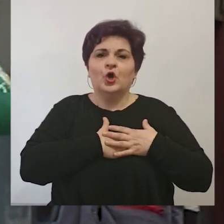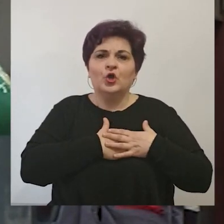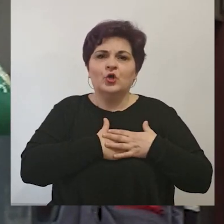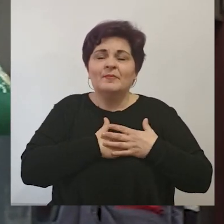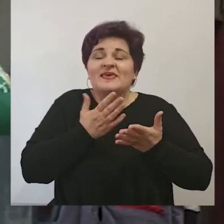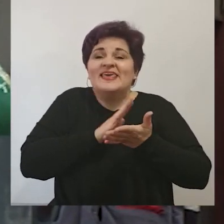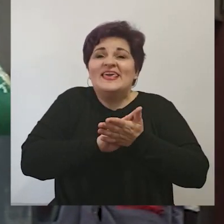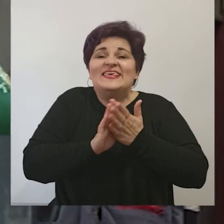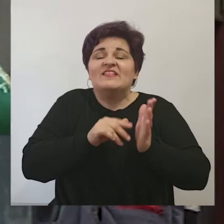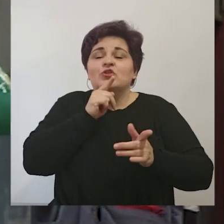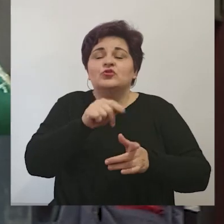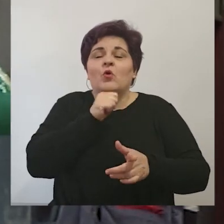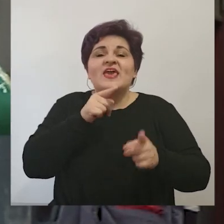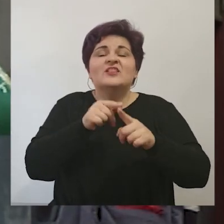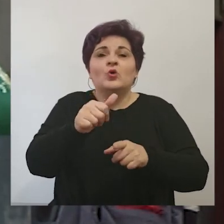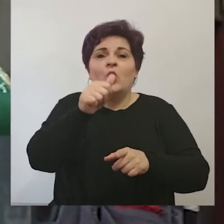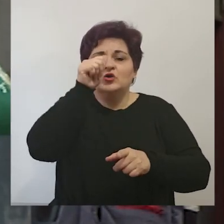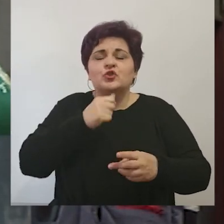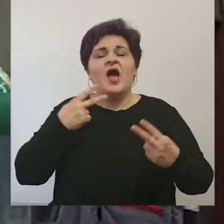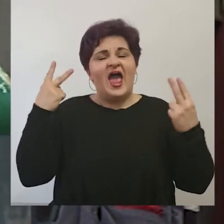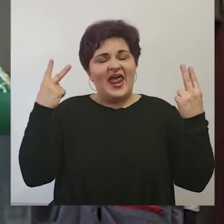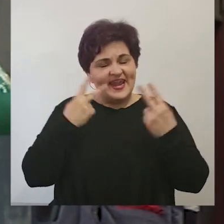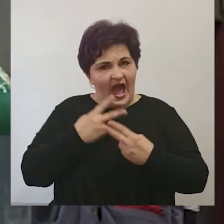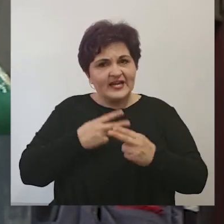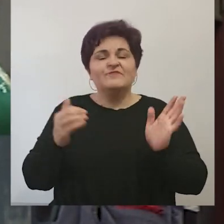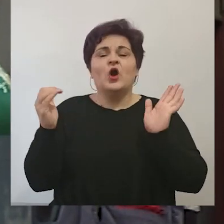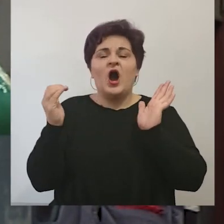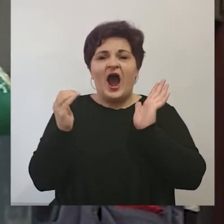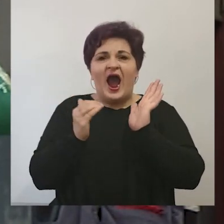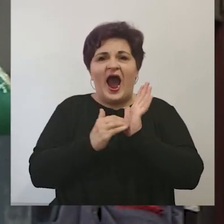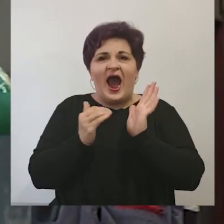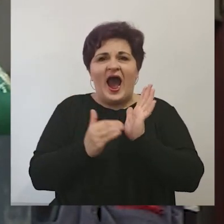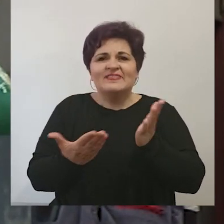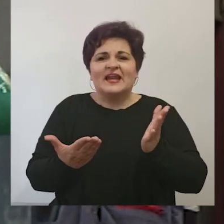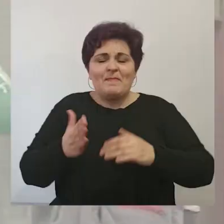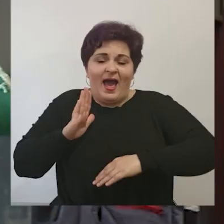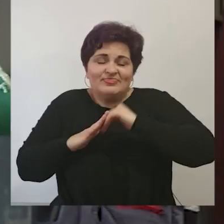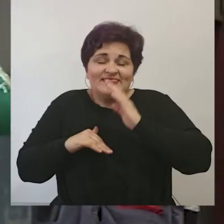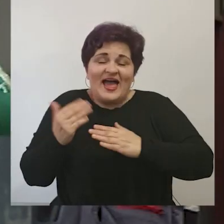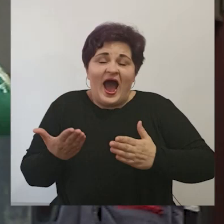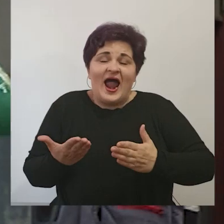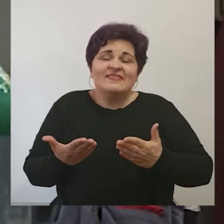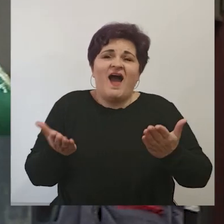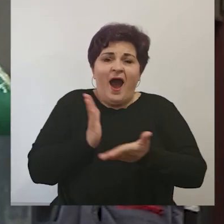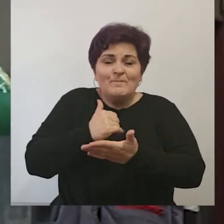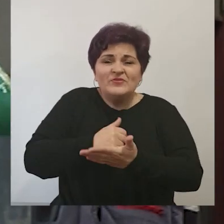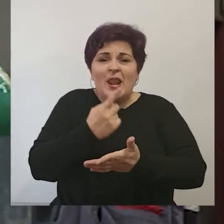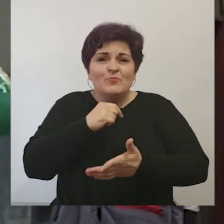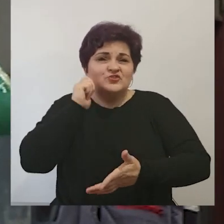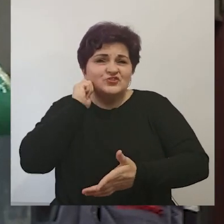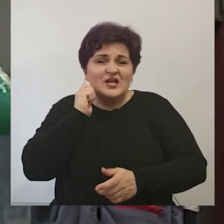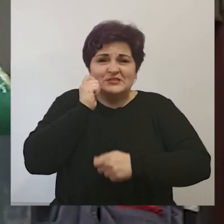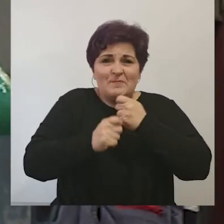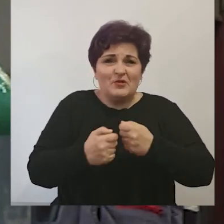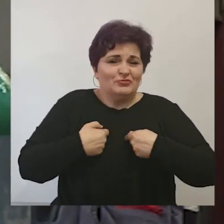i jednostavno to je to što naravno treba tu i tog nekog talenta. A sad podjela na muške i ženske